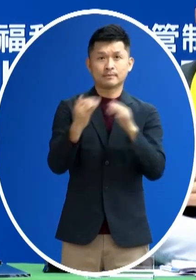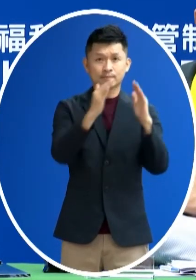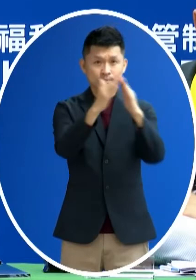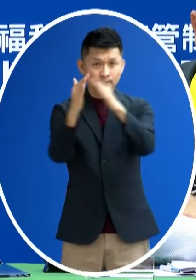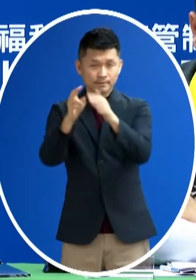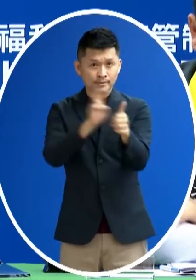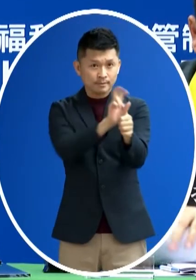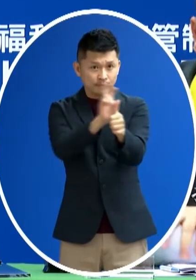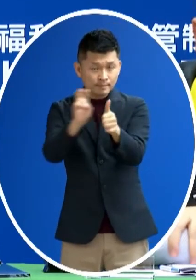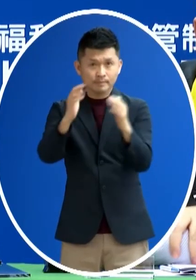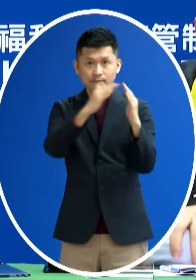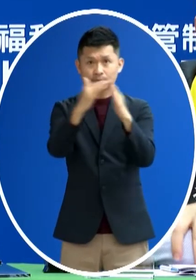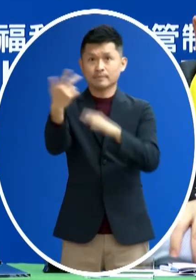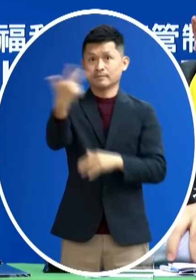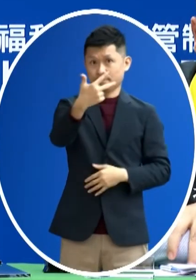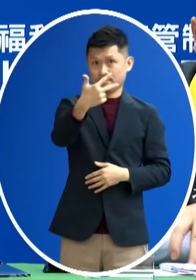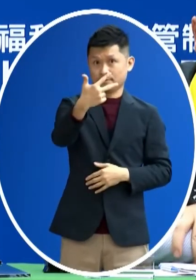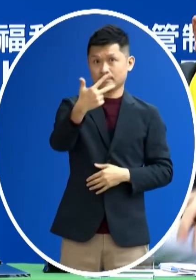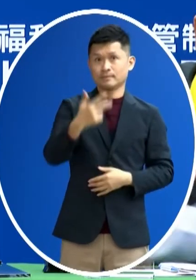有